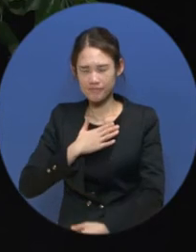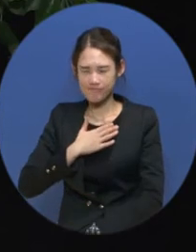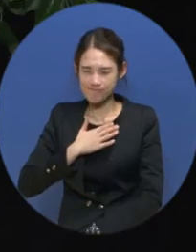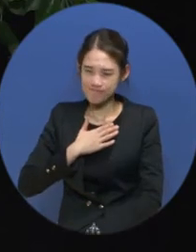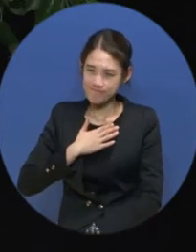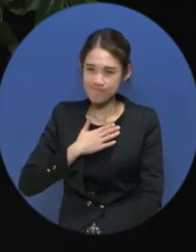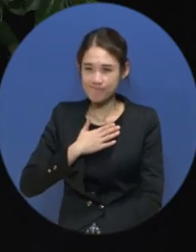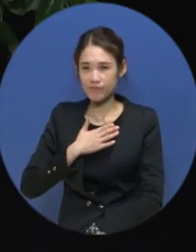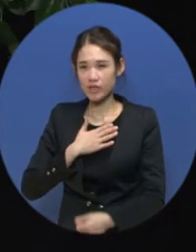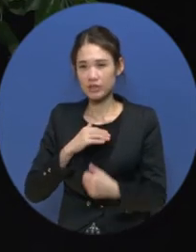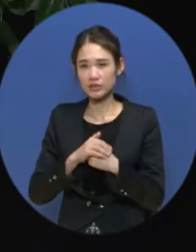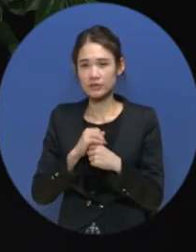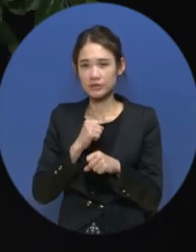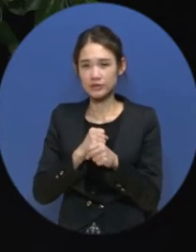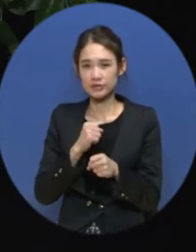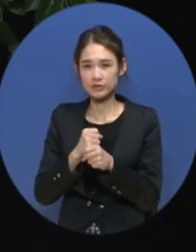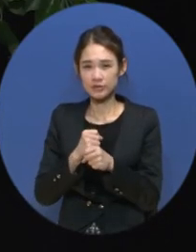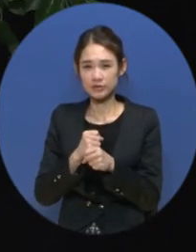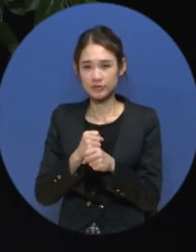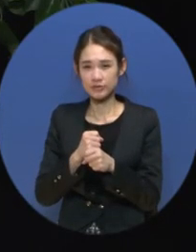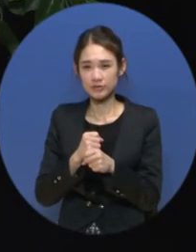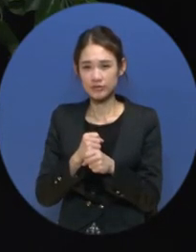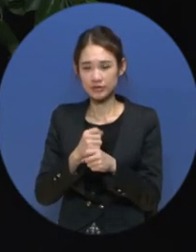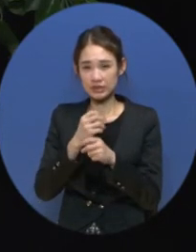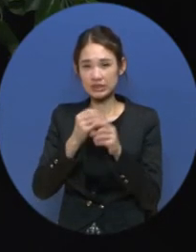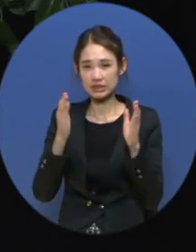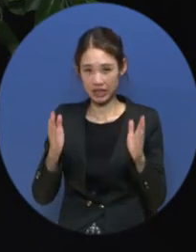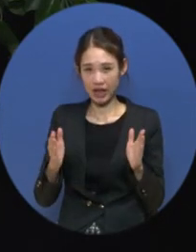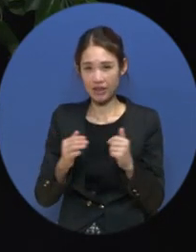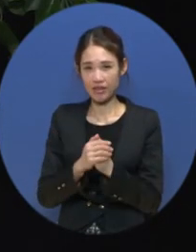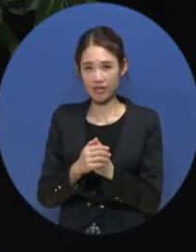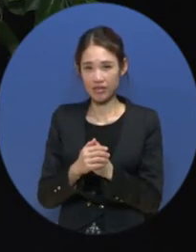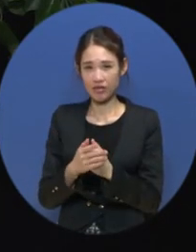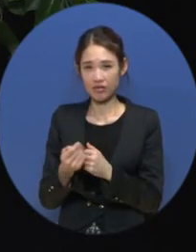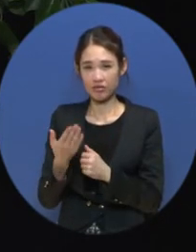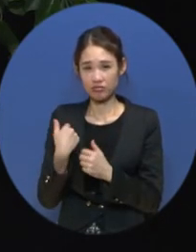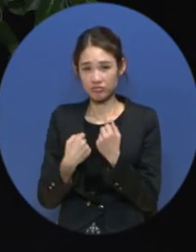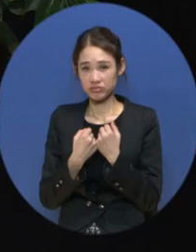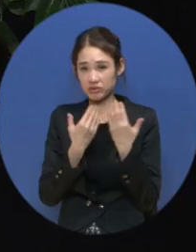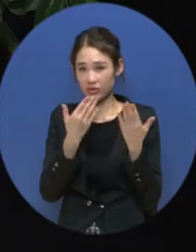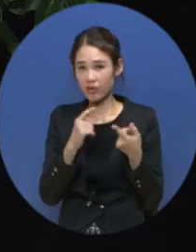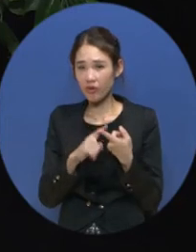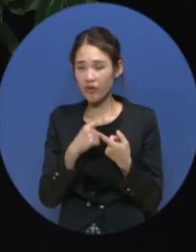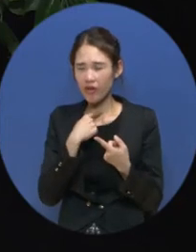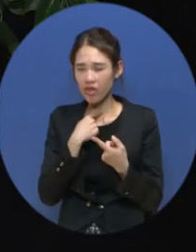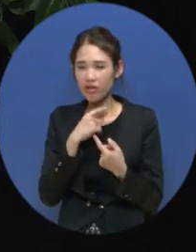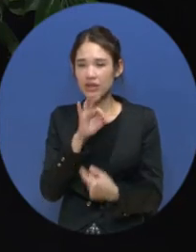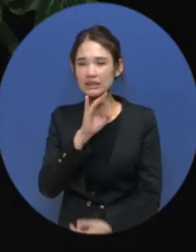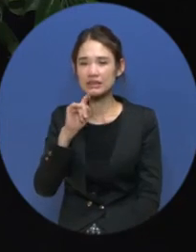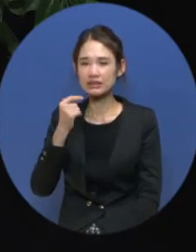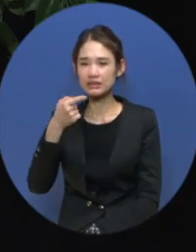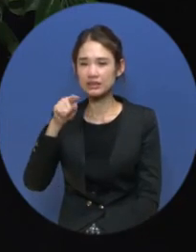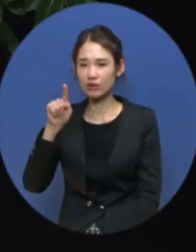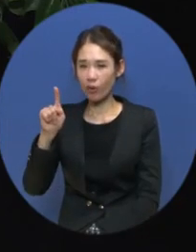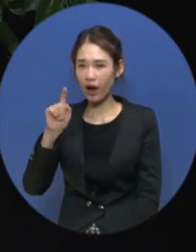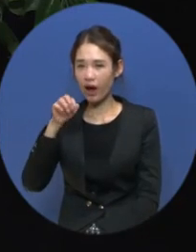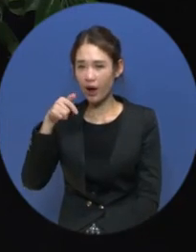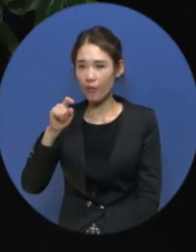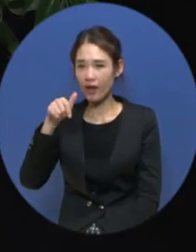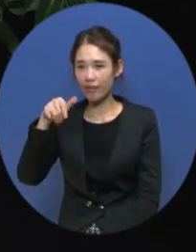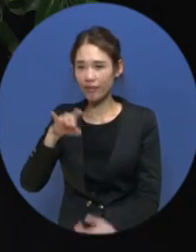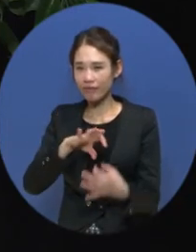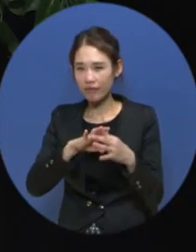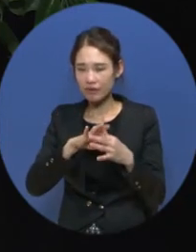발달이면 애착이 형성되는 시기고 그렇죠. 아까 제가 말씀드렸던 인과관계랄지